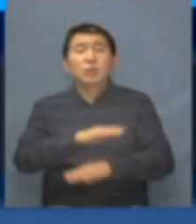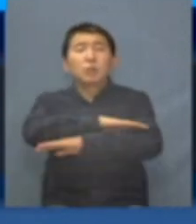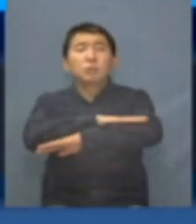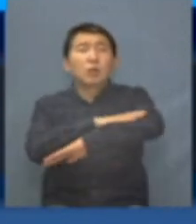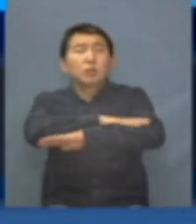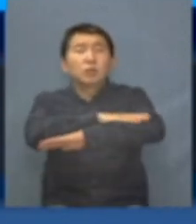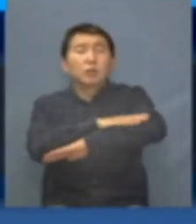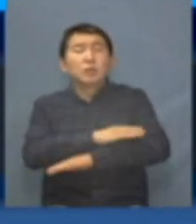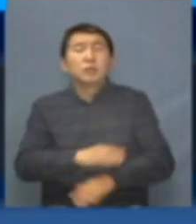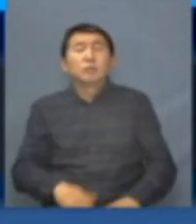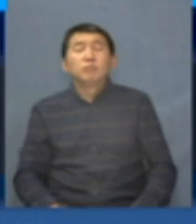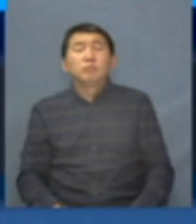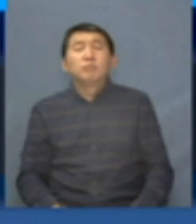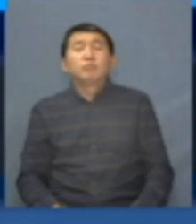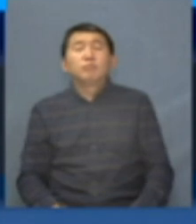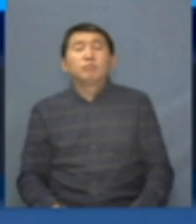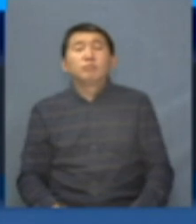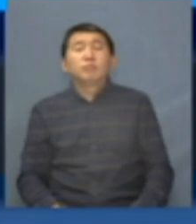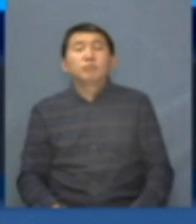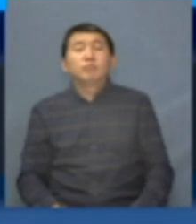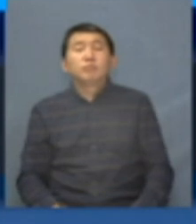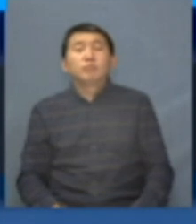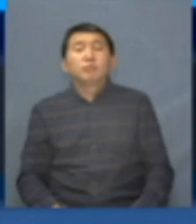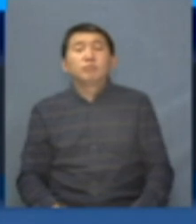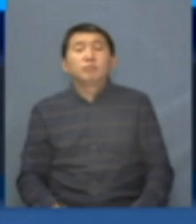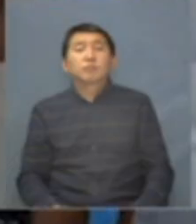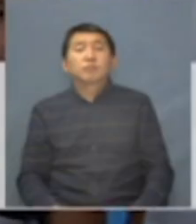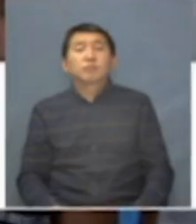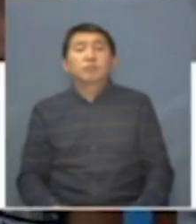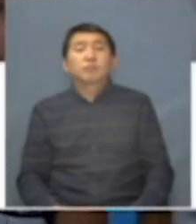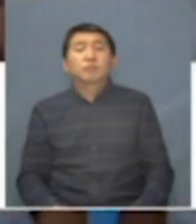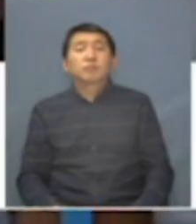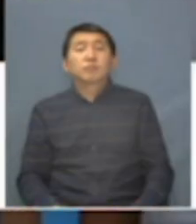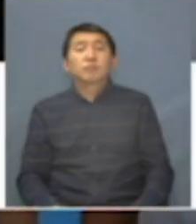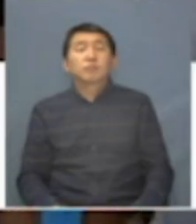алуға әріптесіміз Қарақат Жақсылық қызда барып қайтты.